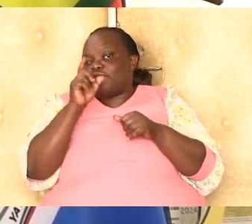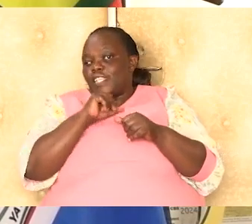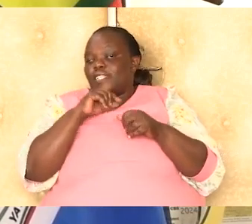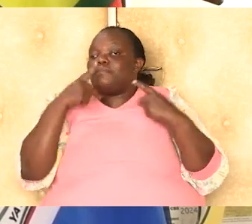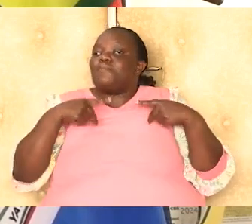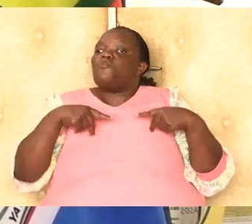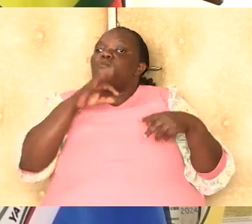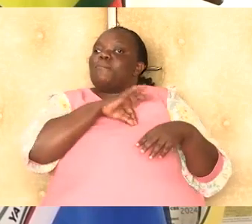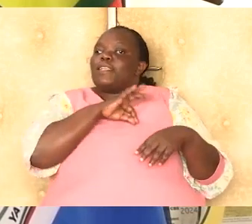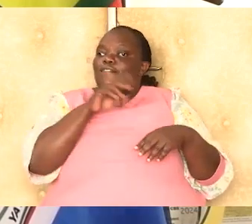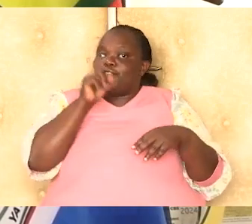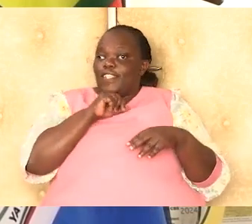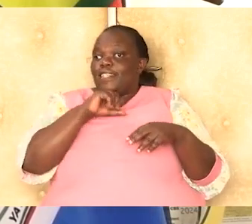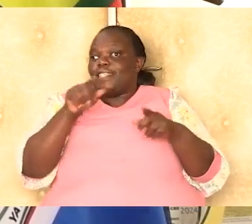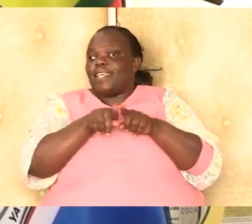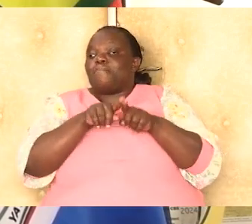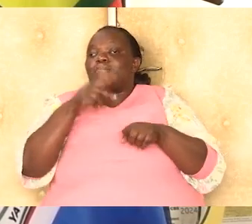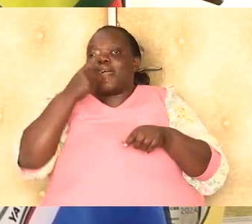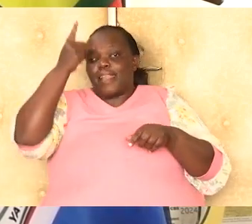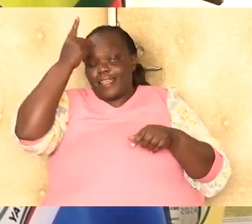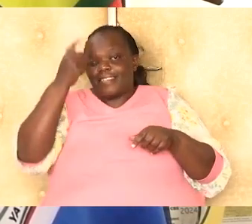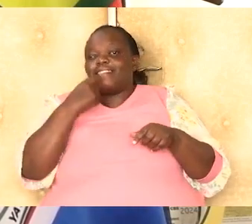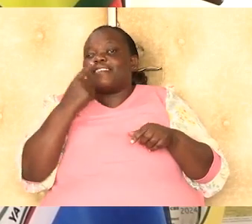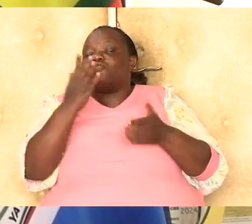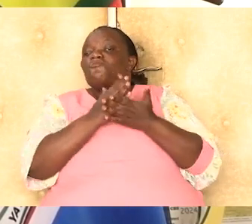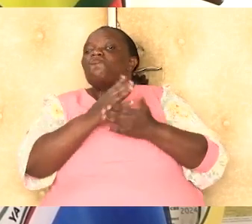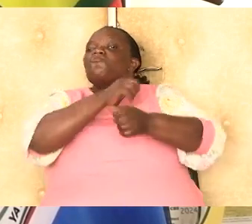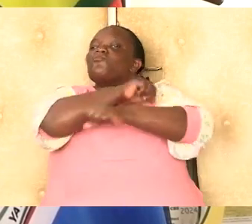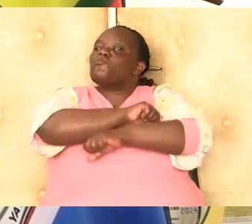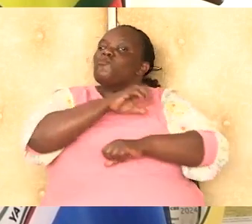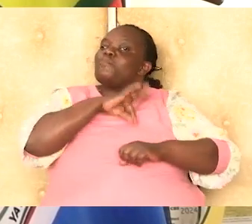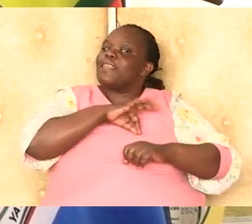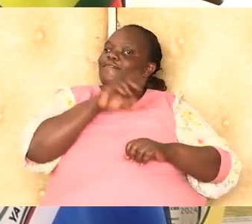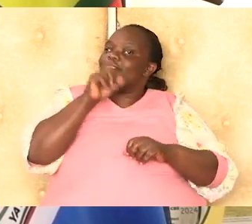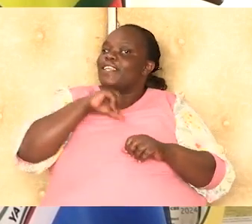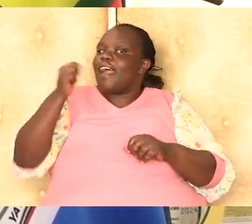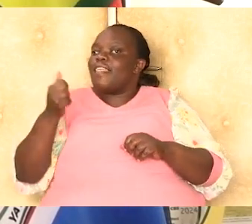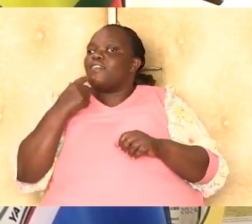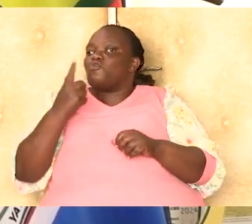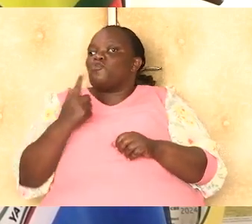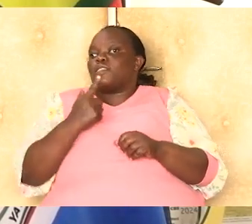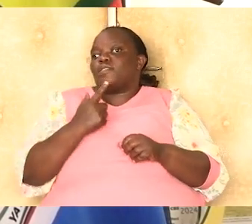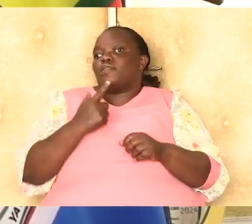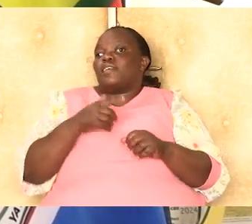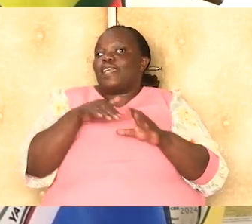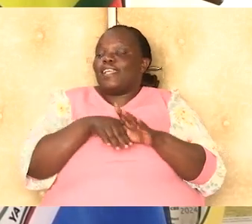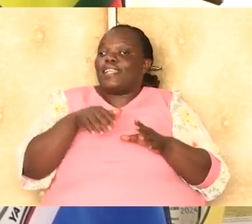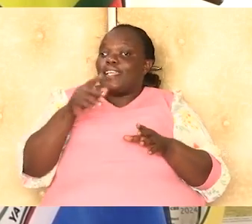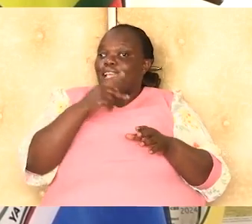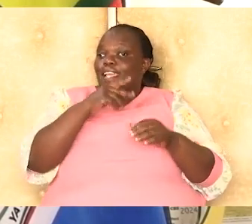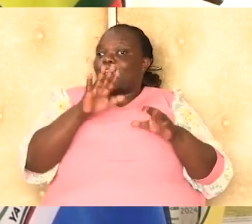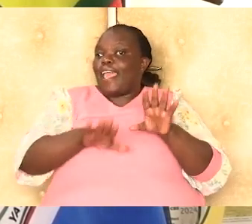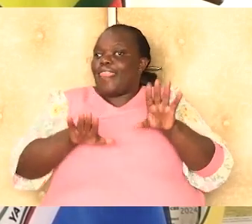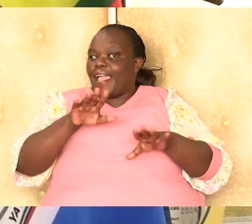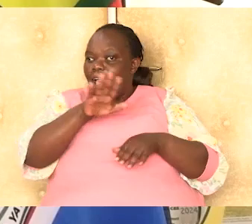wanafaidika sana hapa na kuna hata wazazi ambayo wana mpeleka watoto wa skuli kuna mamba li tuambia kule nafukini kirenyaga kwamba ambayoza